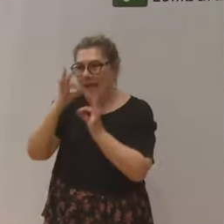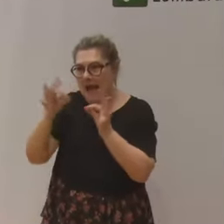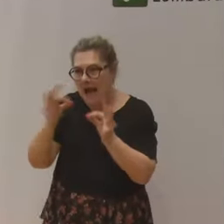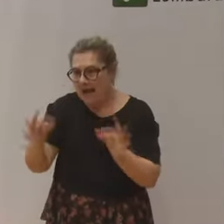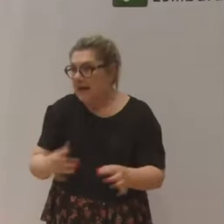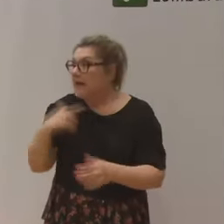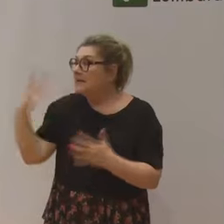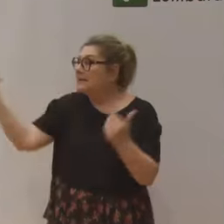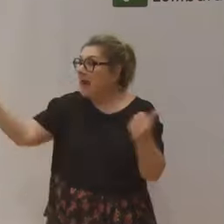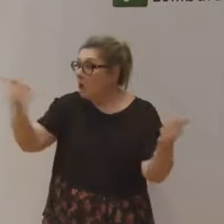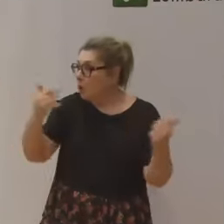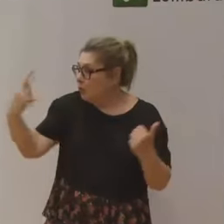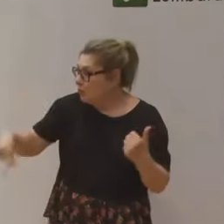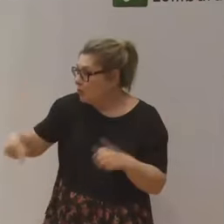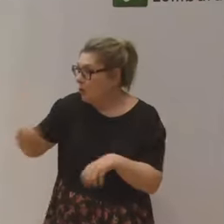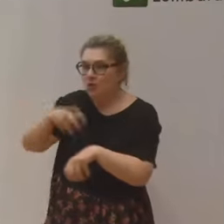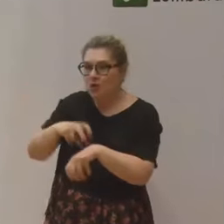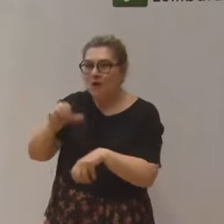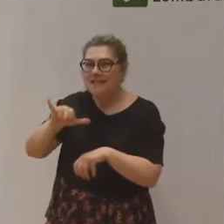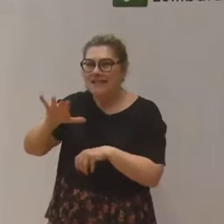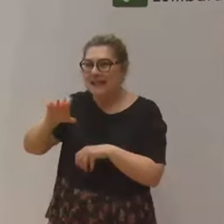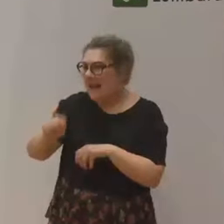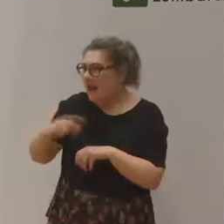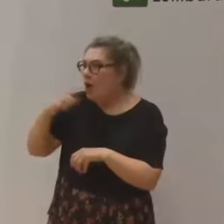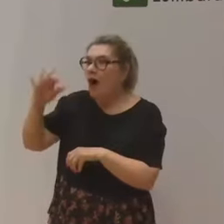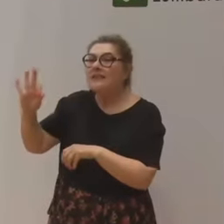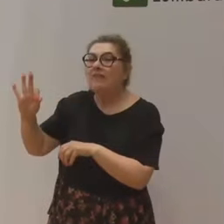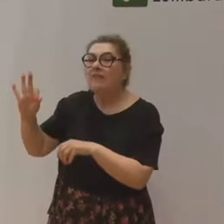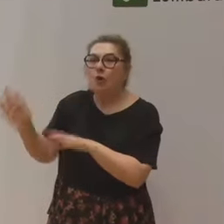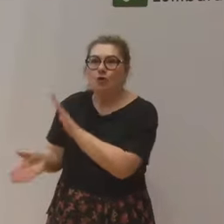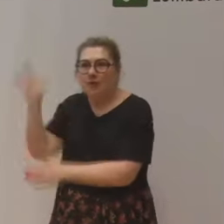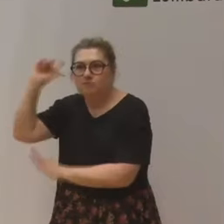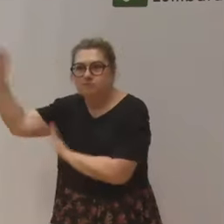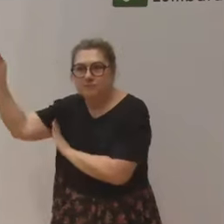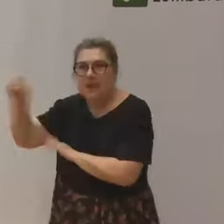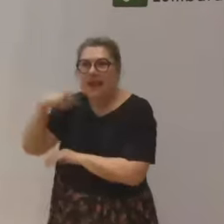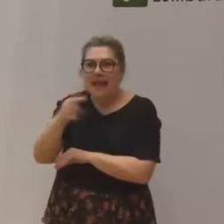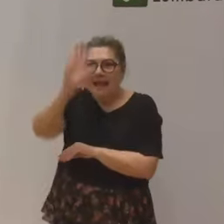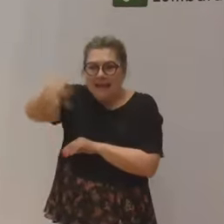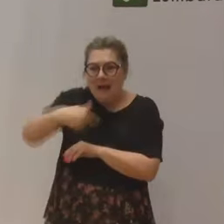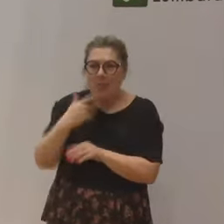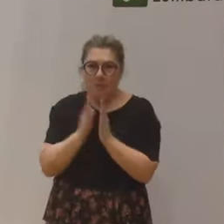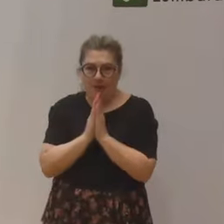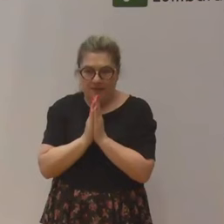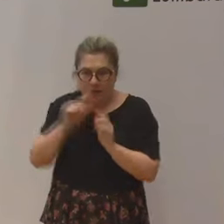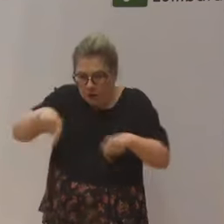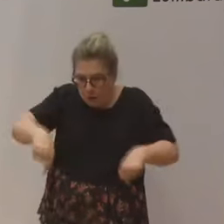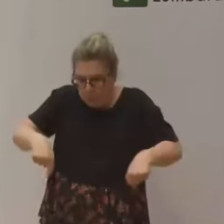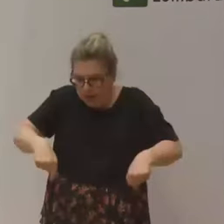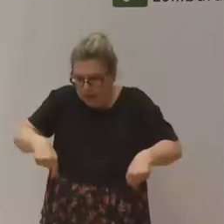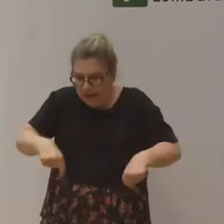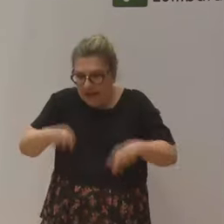io saluto lei, dottor Sileo, dottor Daffon, che è già scappato, e chiamo per favore qui sul palco